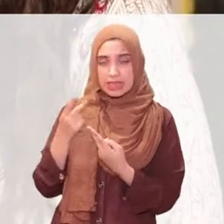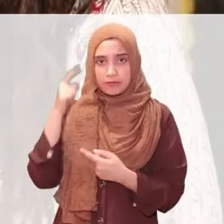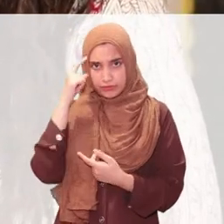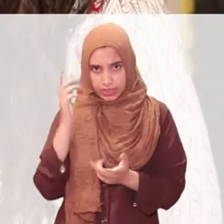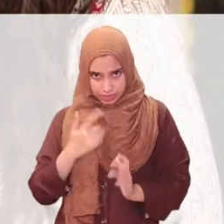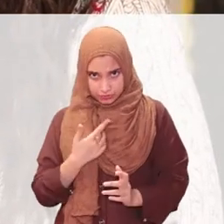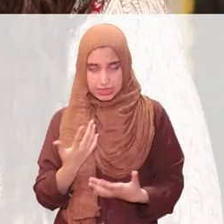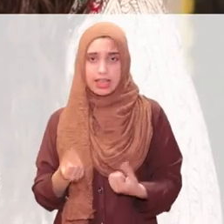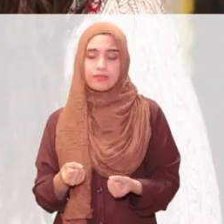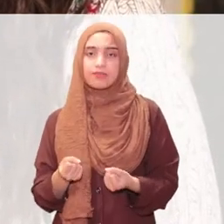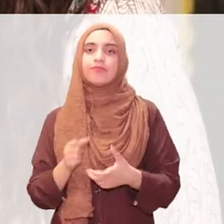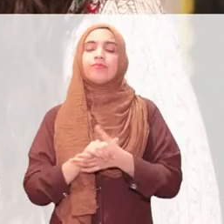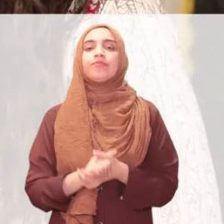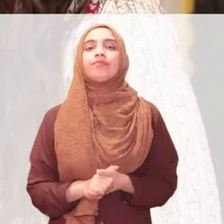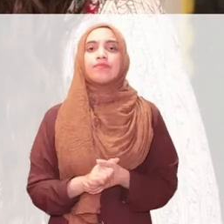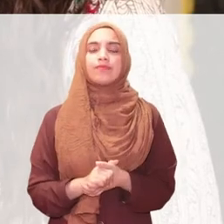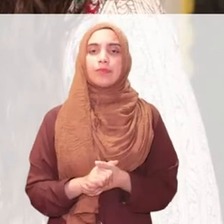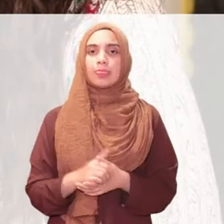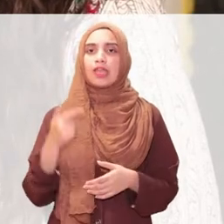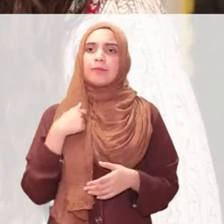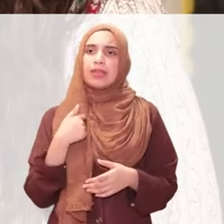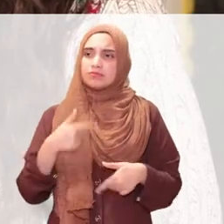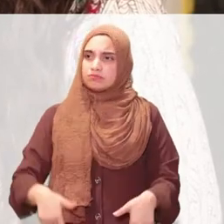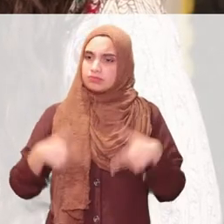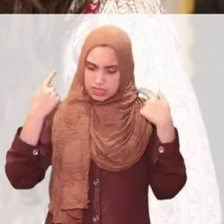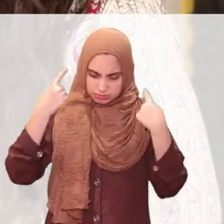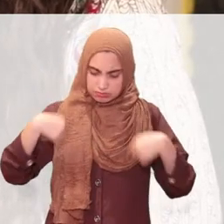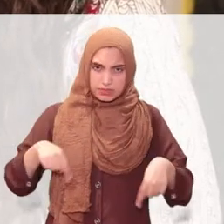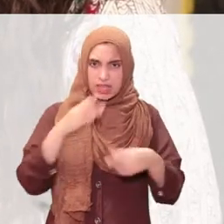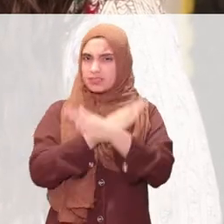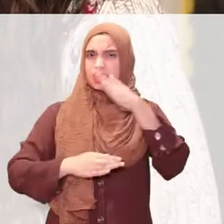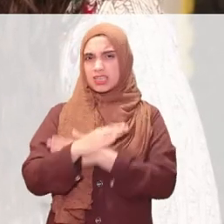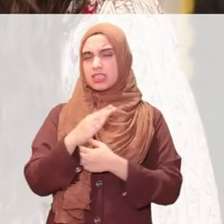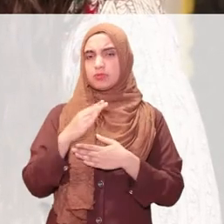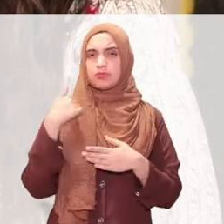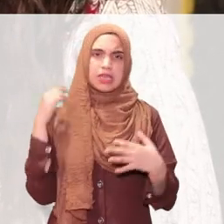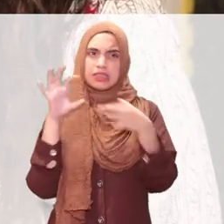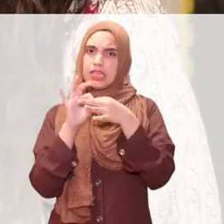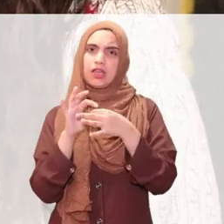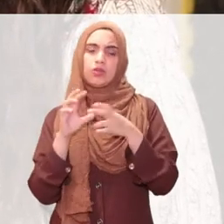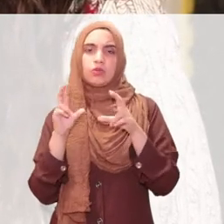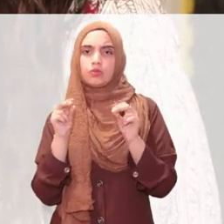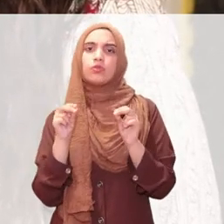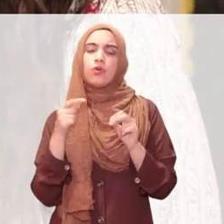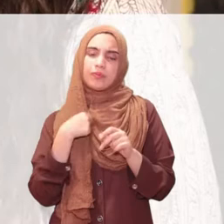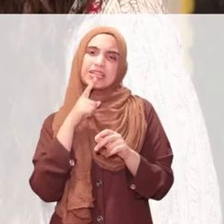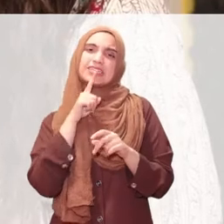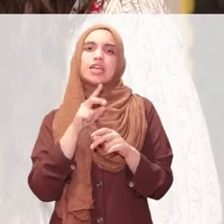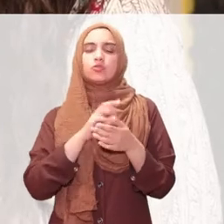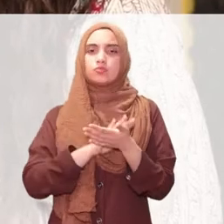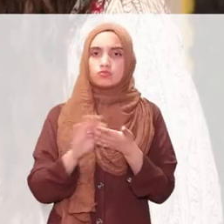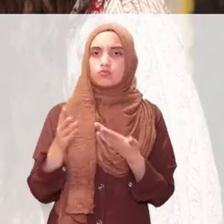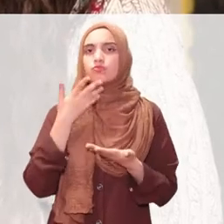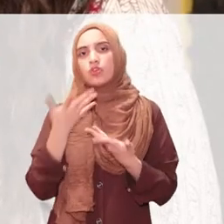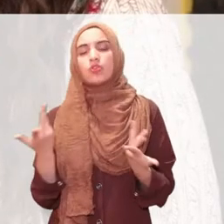सुब्स्क्रिब के साथ इंटरेक्शन बिटवीन अपनी लाइफ में